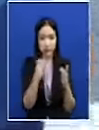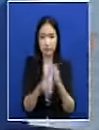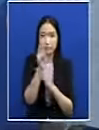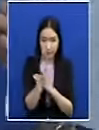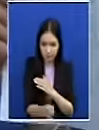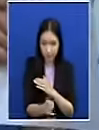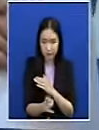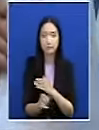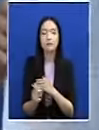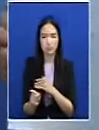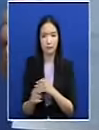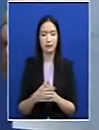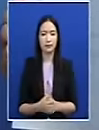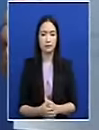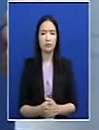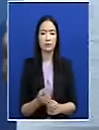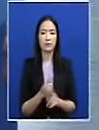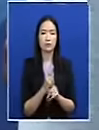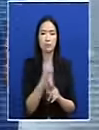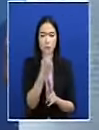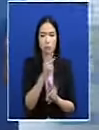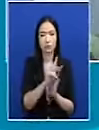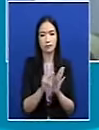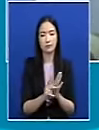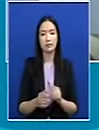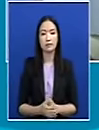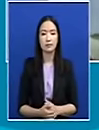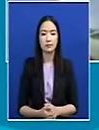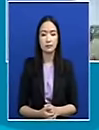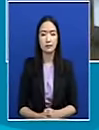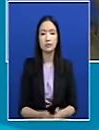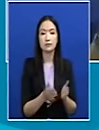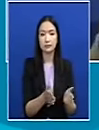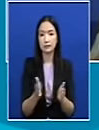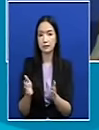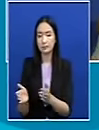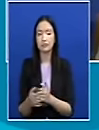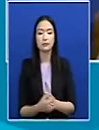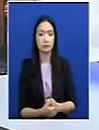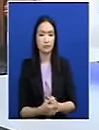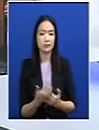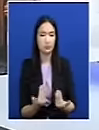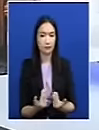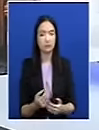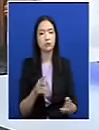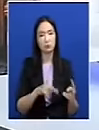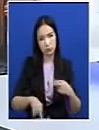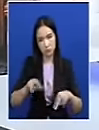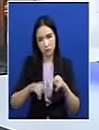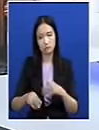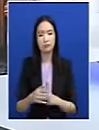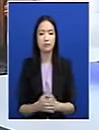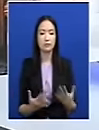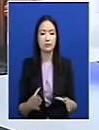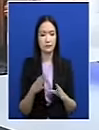ตามมูลฐานความผิดของกฎหมายฟอกเงินแบบไหนค่ะ ครับทุกภาคส่วนก็เน้นย้ำนะครับว่าอยู่ระหว่างการตรวจสอบยัง